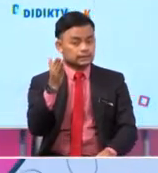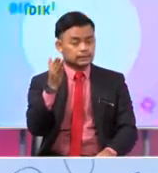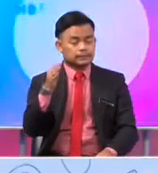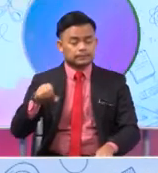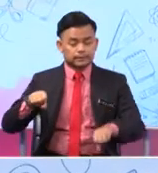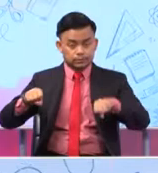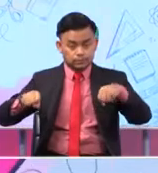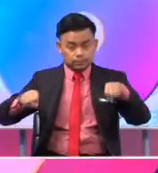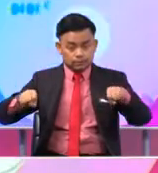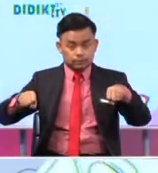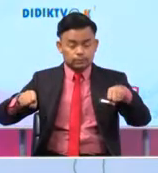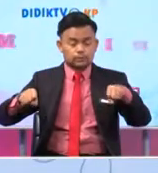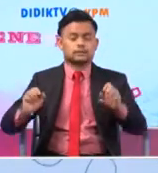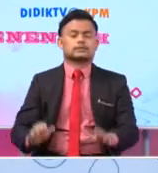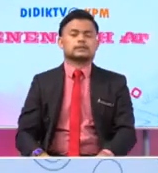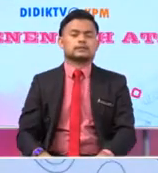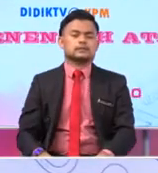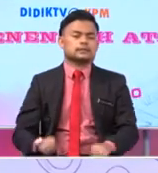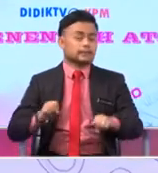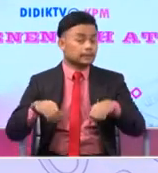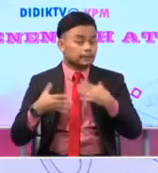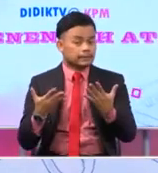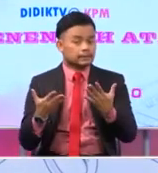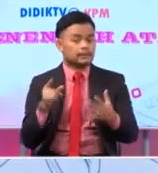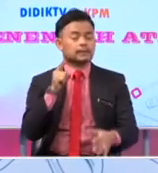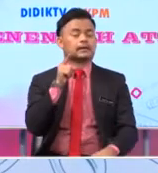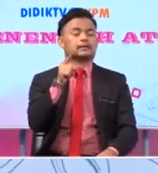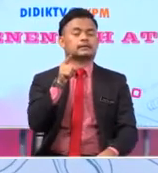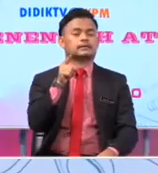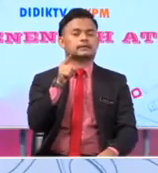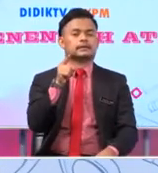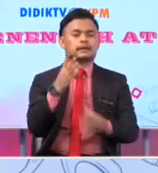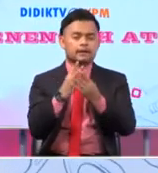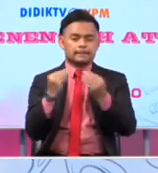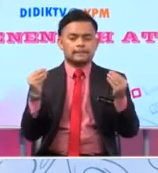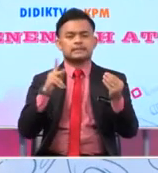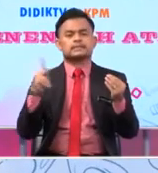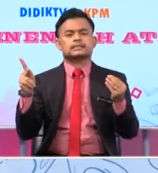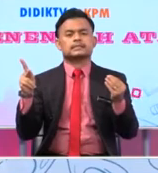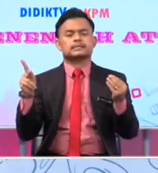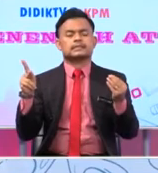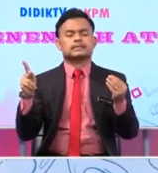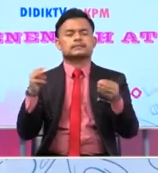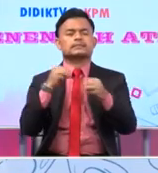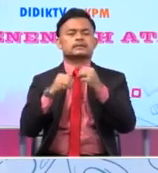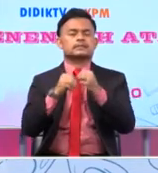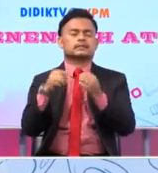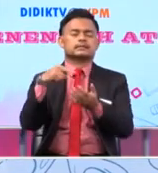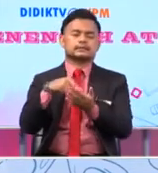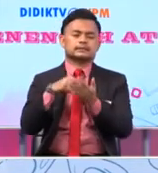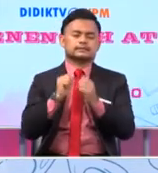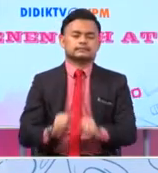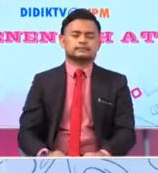motosikal tersebut Bagaimanakah Anda menyelesaikan situasi diatas berdasarkan penak ulamore